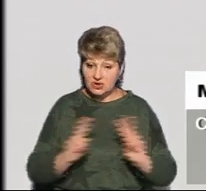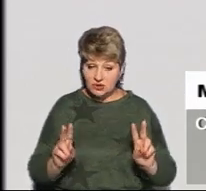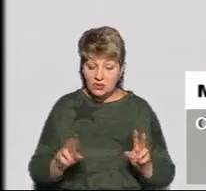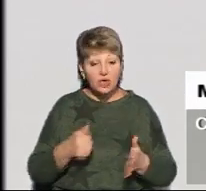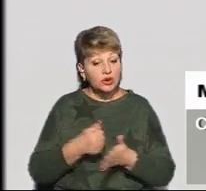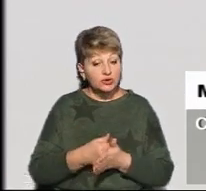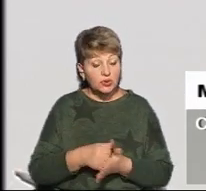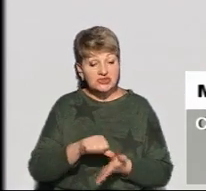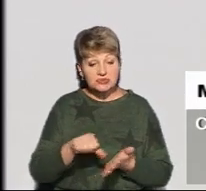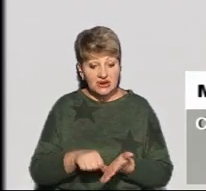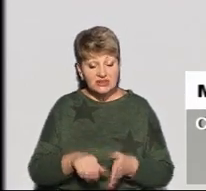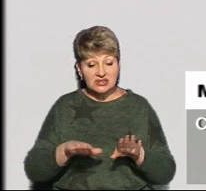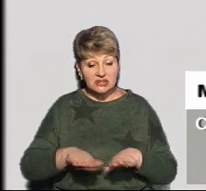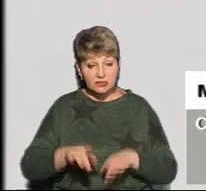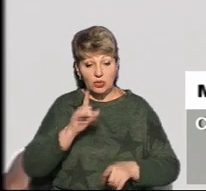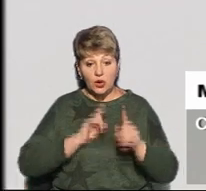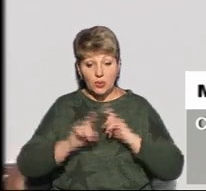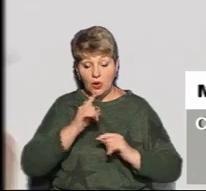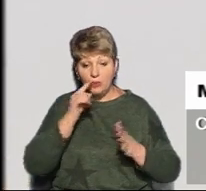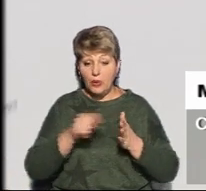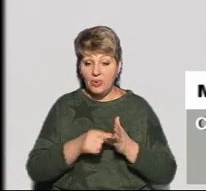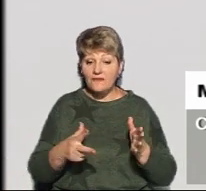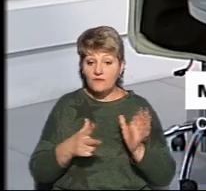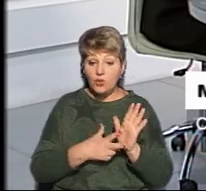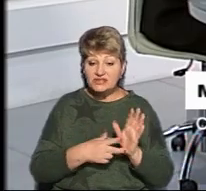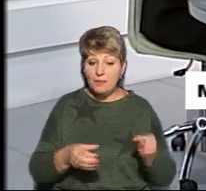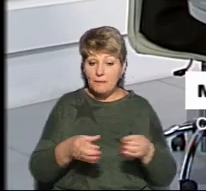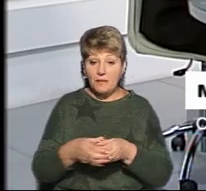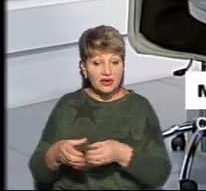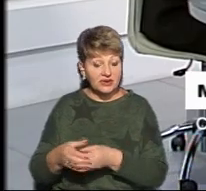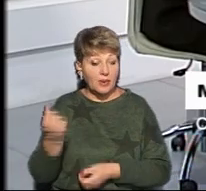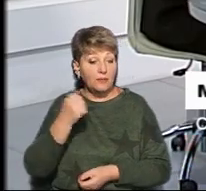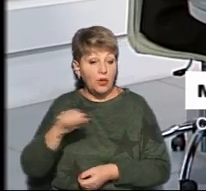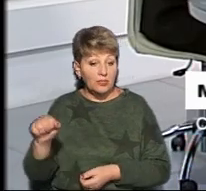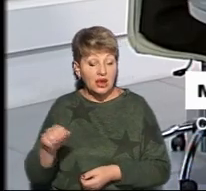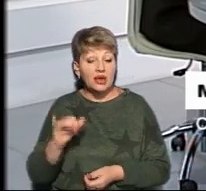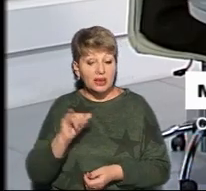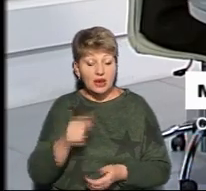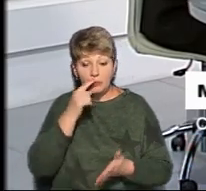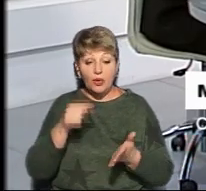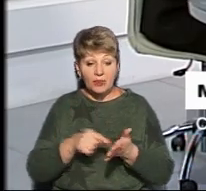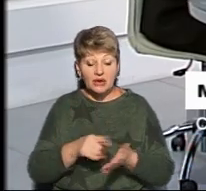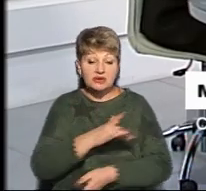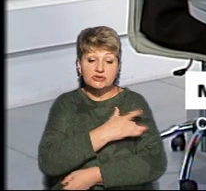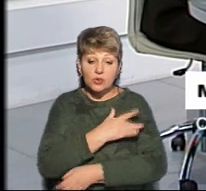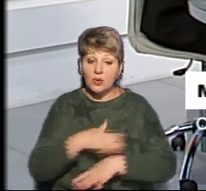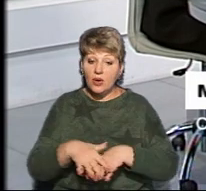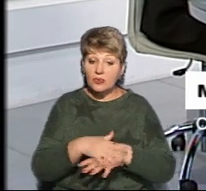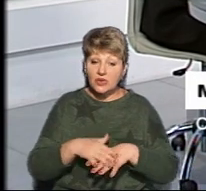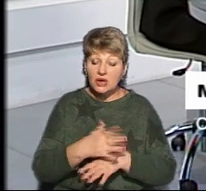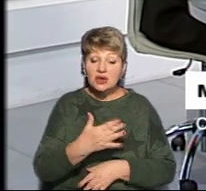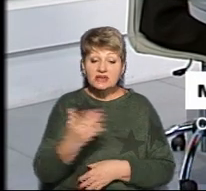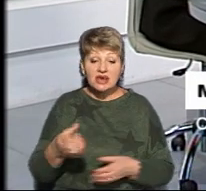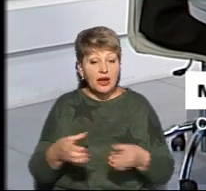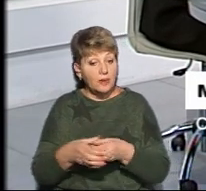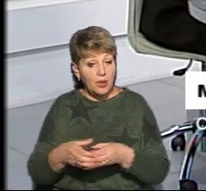до Смілянської міської ради за результатом місцевих виборів потрапляють 8 партій. 8 партій. Переможцем є партія «Слуга народу». Прокоментуйте, кількість